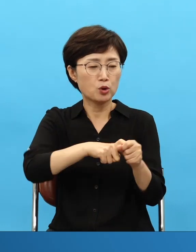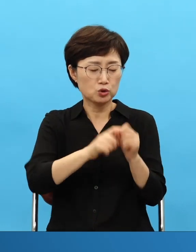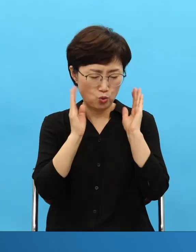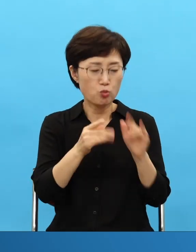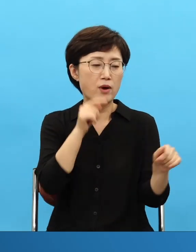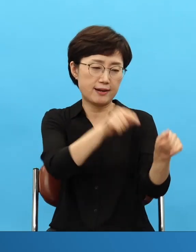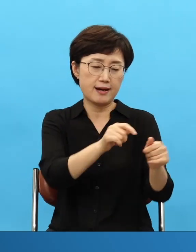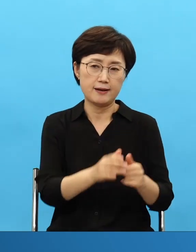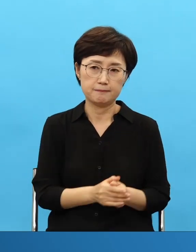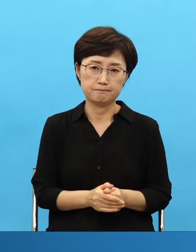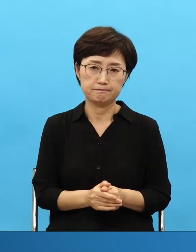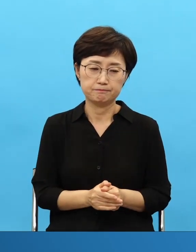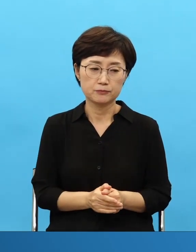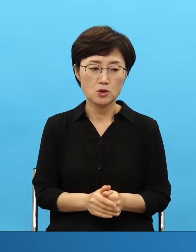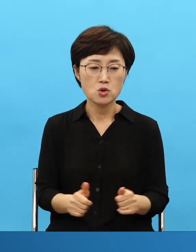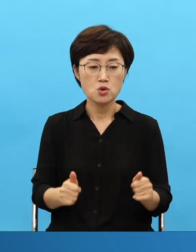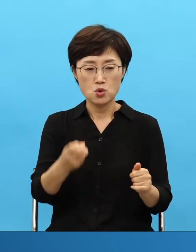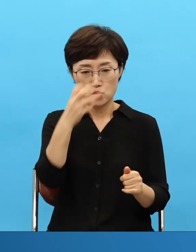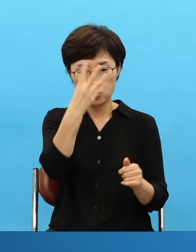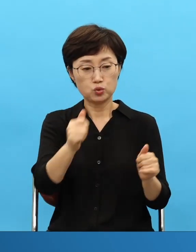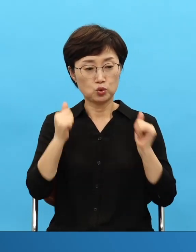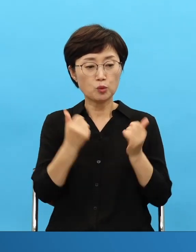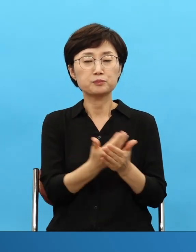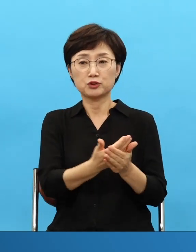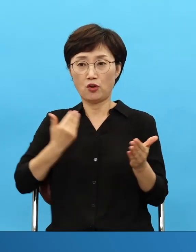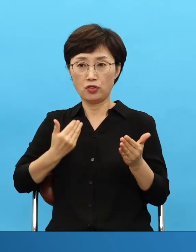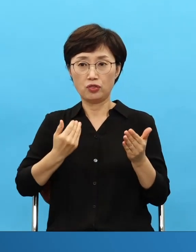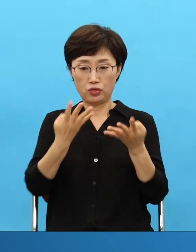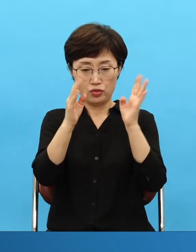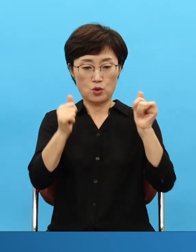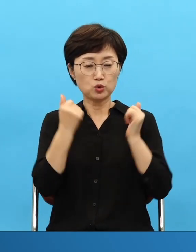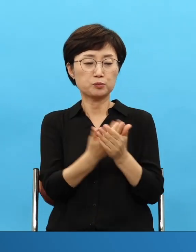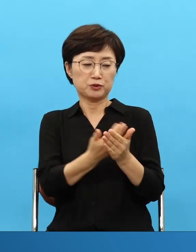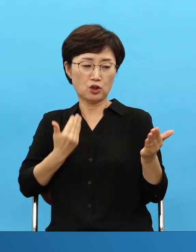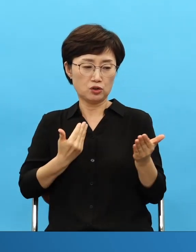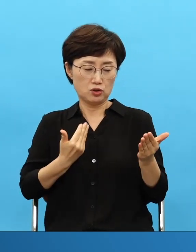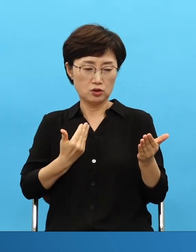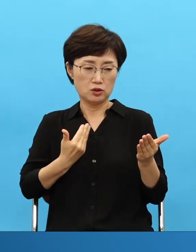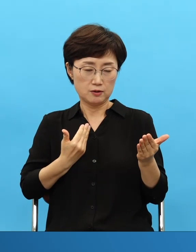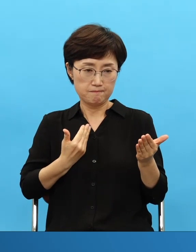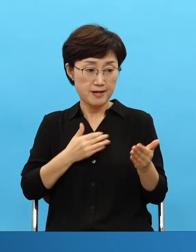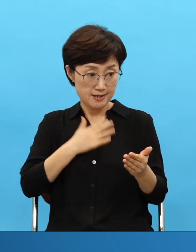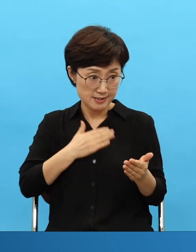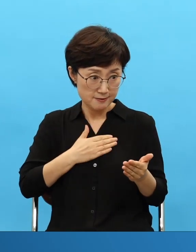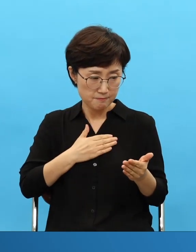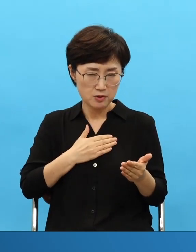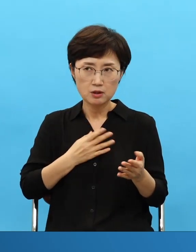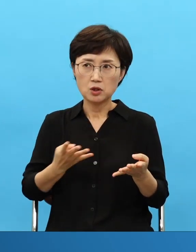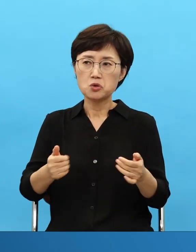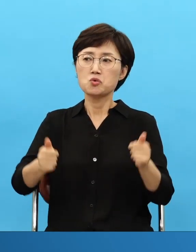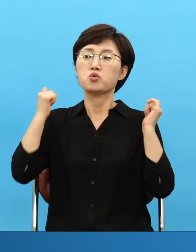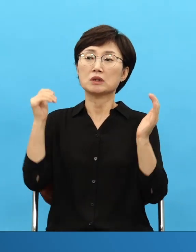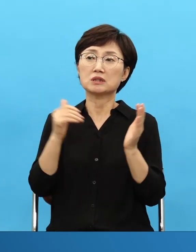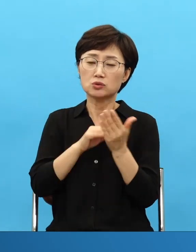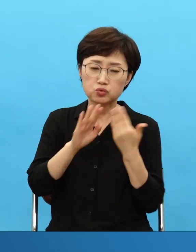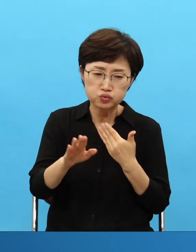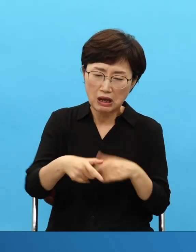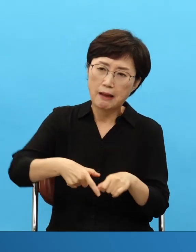partisan. 졸업하기 전에 만들어라. Before you graduate, make it for yourself. 졸업하면 늦어요. Because by the time you graduate, it's already too